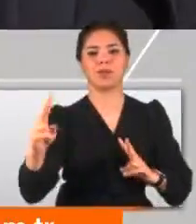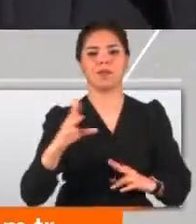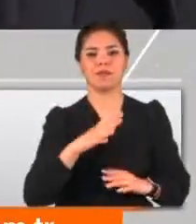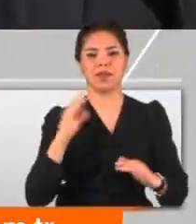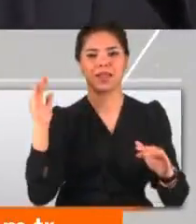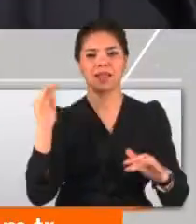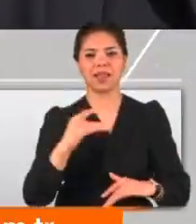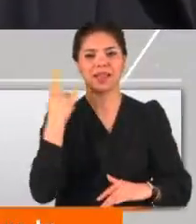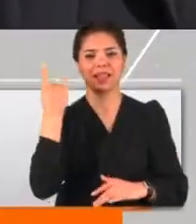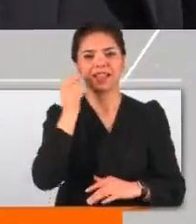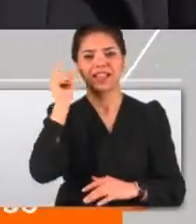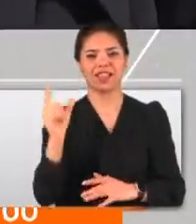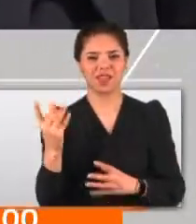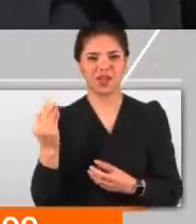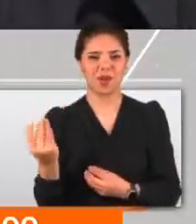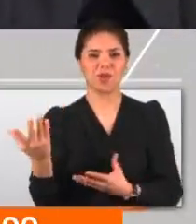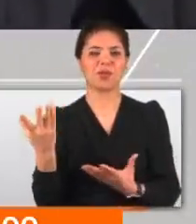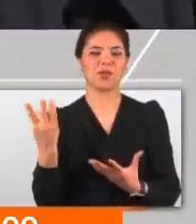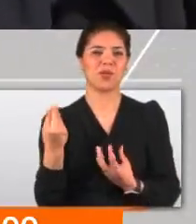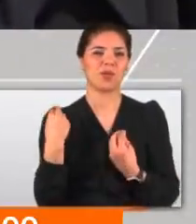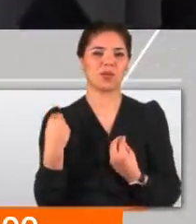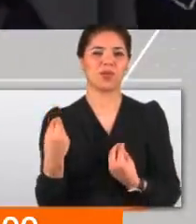gezen kişilerden olacaksın